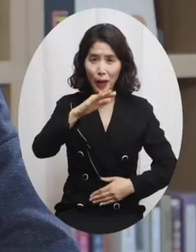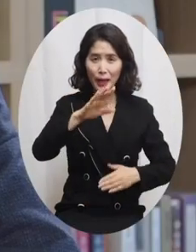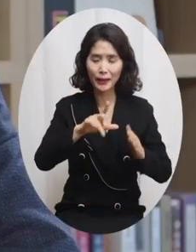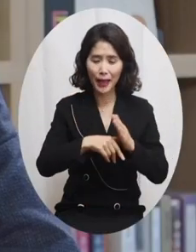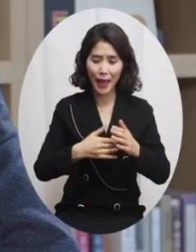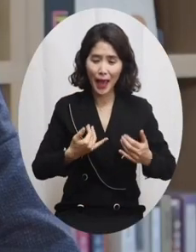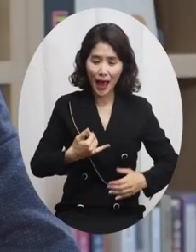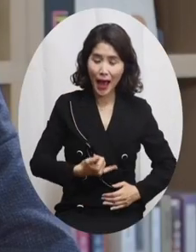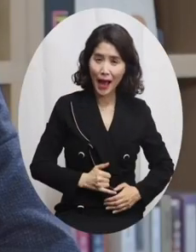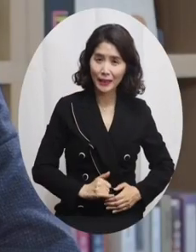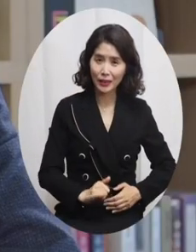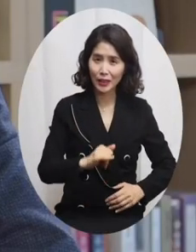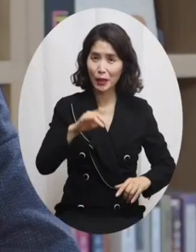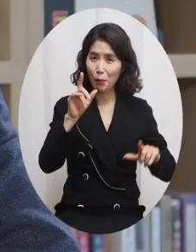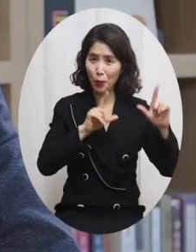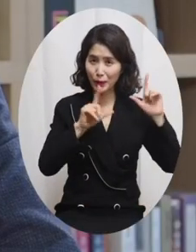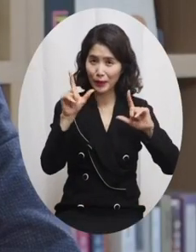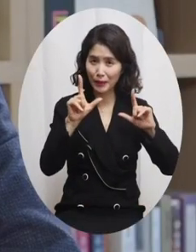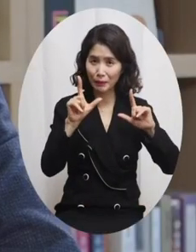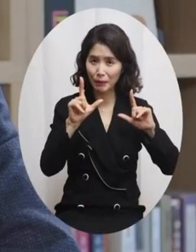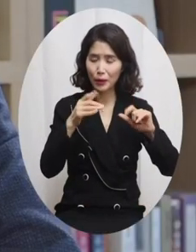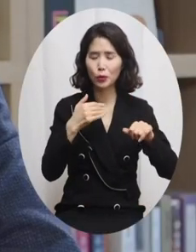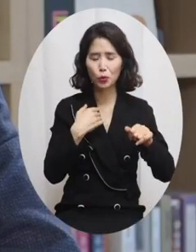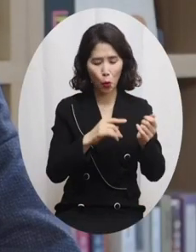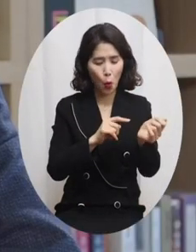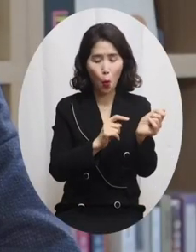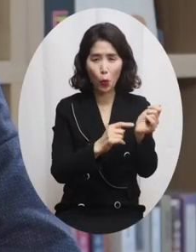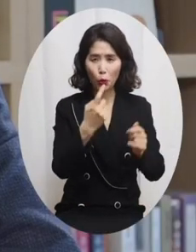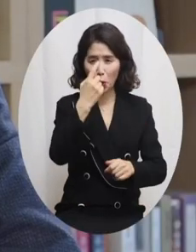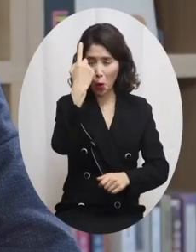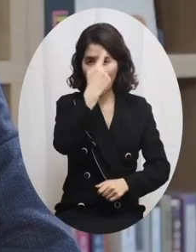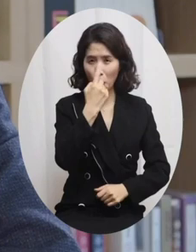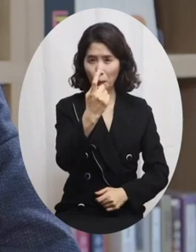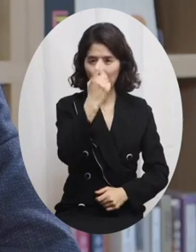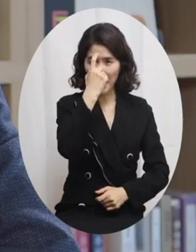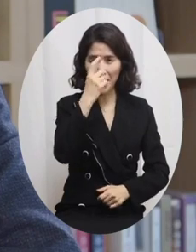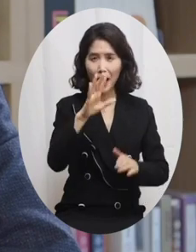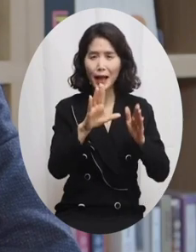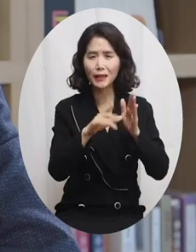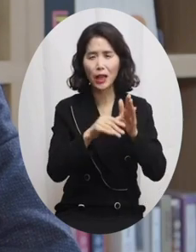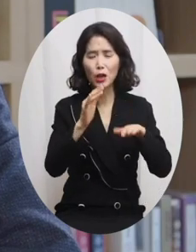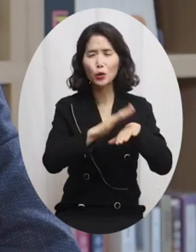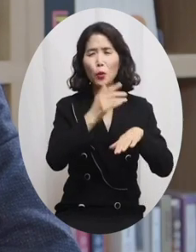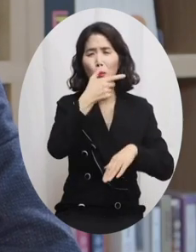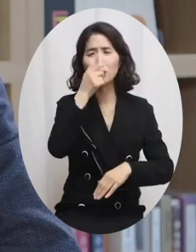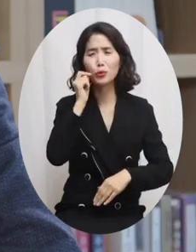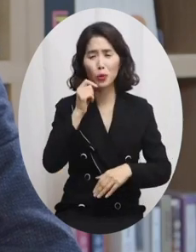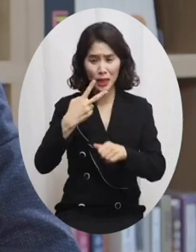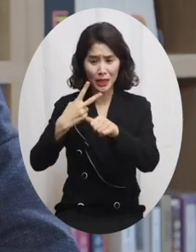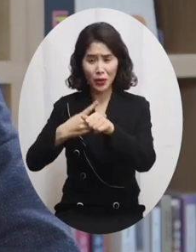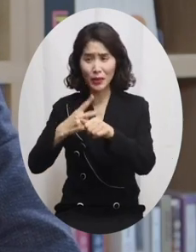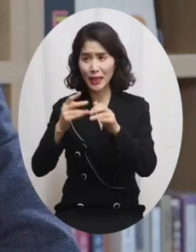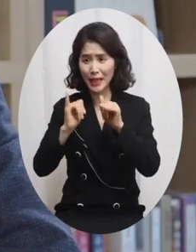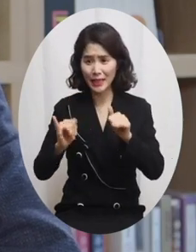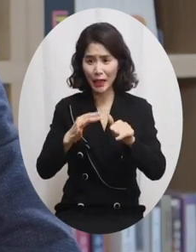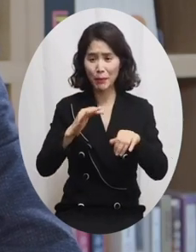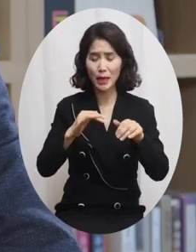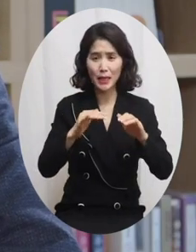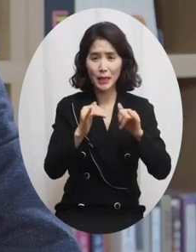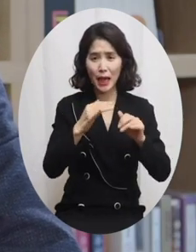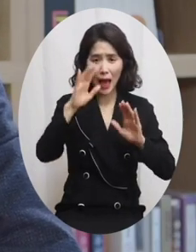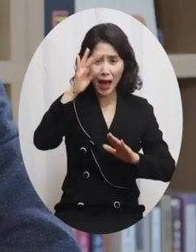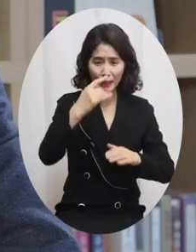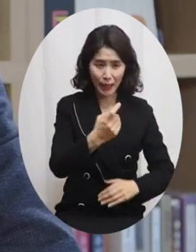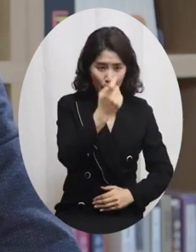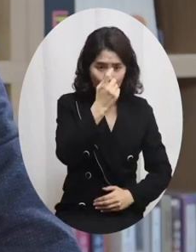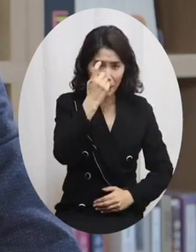우리 아이들의 그 체온을 측정하는데 그 인원이 없었던 거예요. 선생님이 직접 그렇죠, 하다 그렇죠. 보니까 그때는, 이게 네.